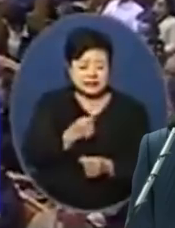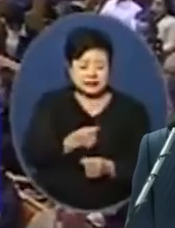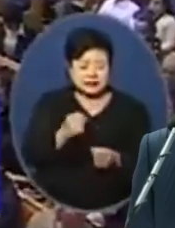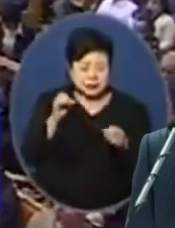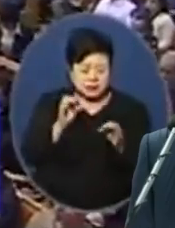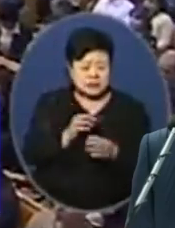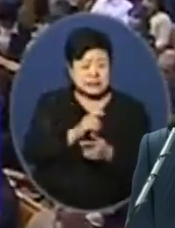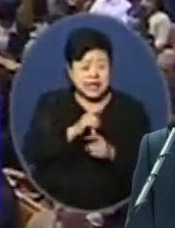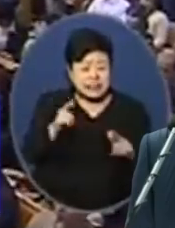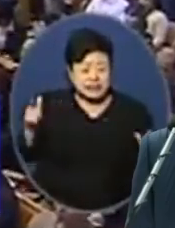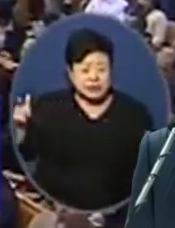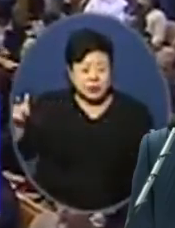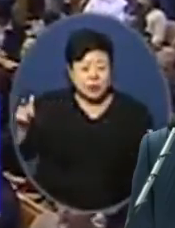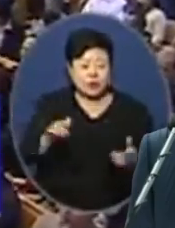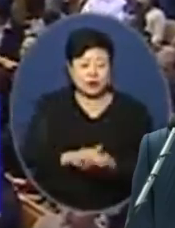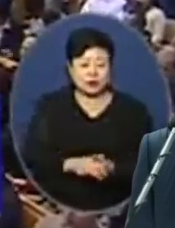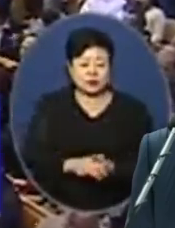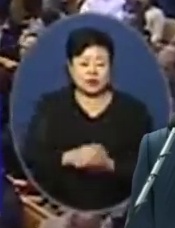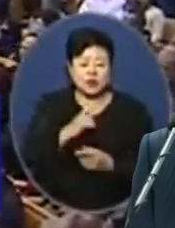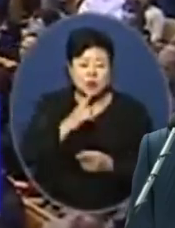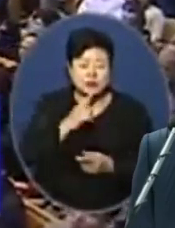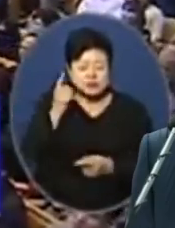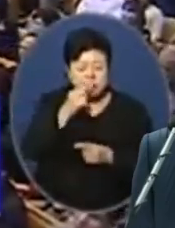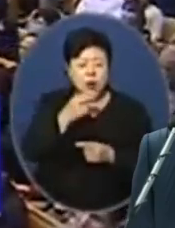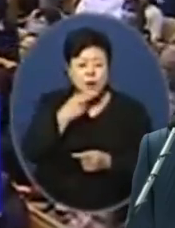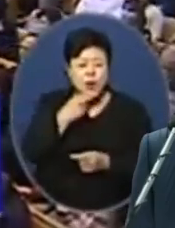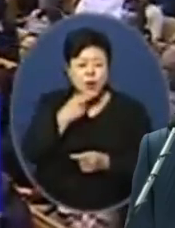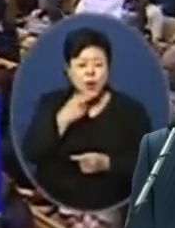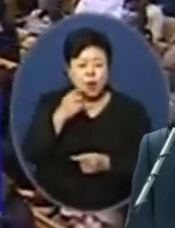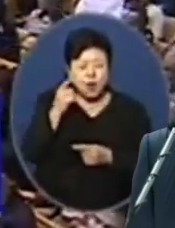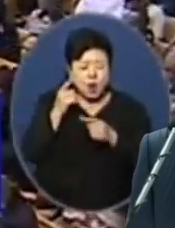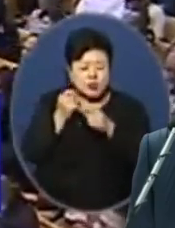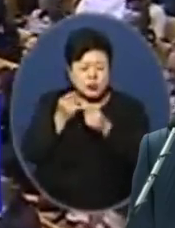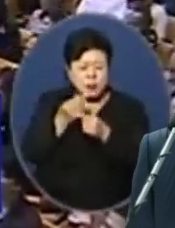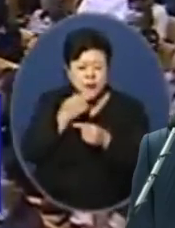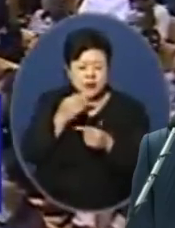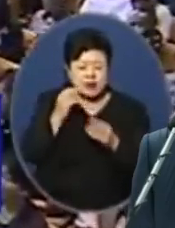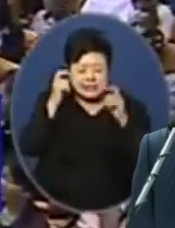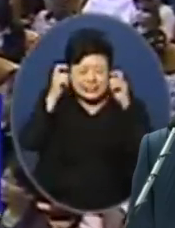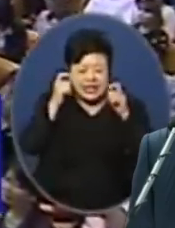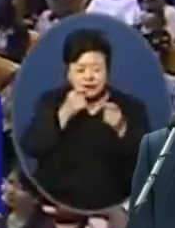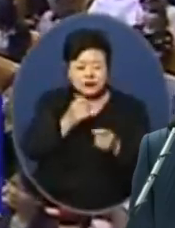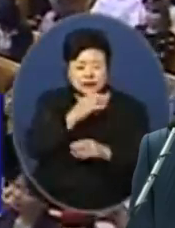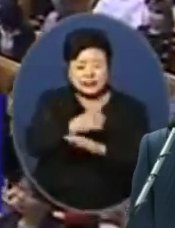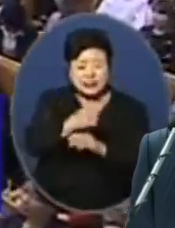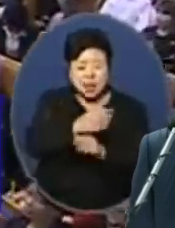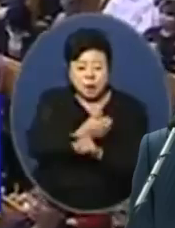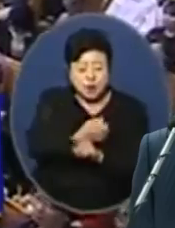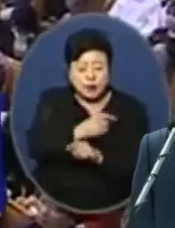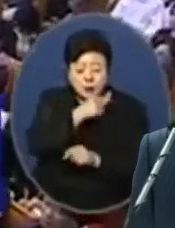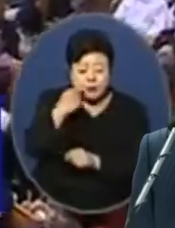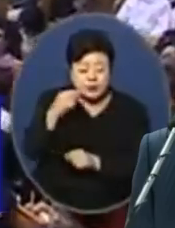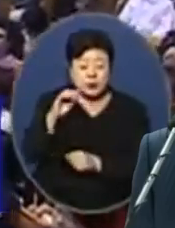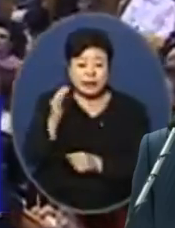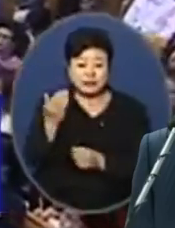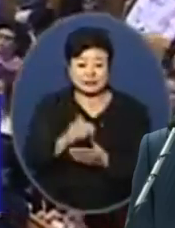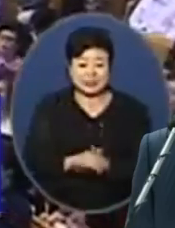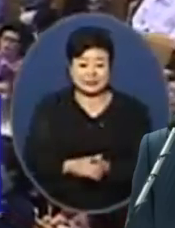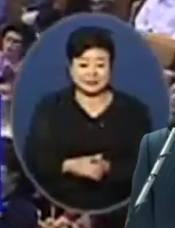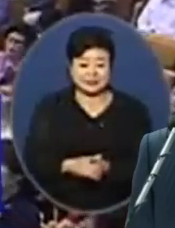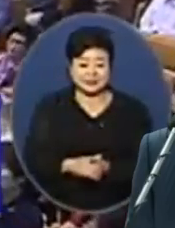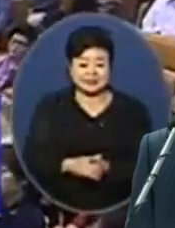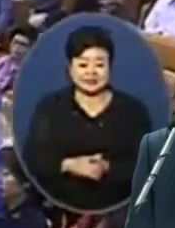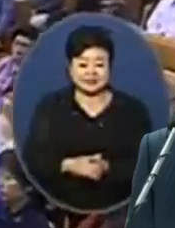금같이 없어질 것으로 된 것이 아니요 오직 흠없고 점없는 어린 양 같은 그리스도 보배로운 피로 된